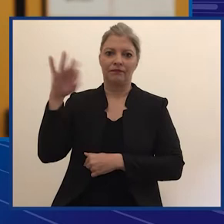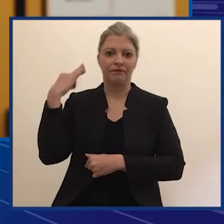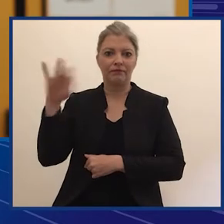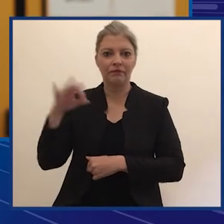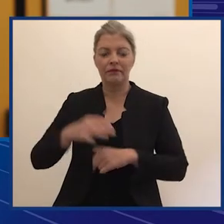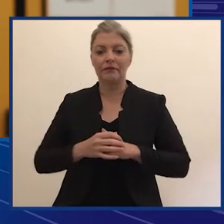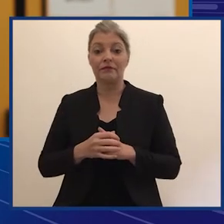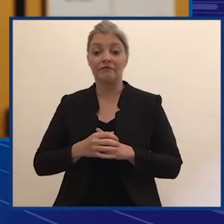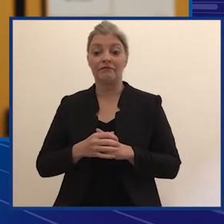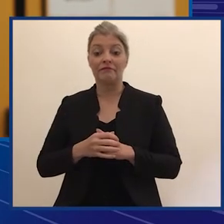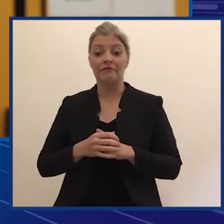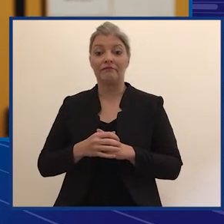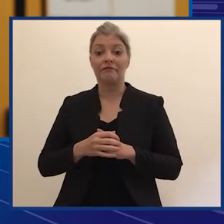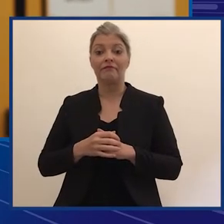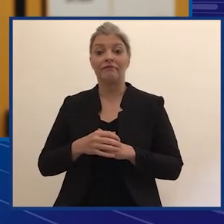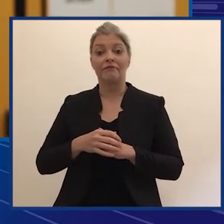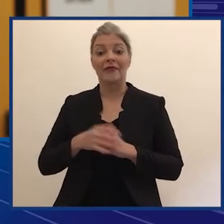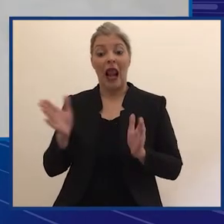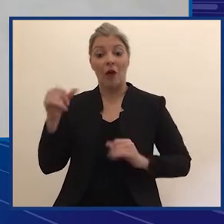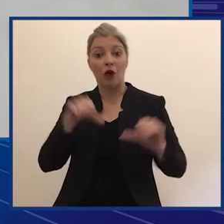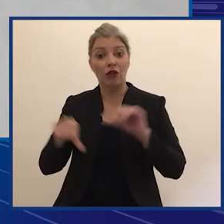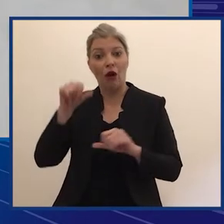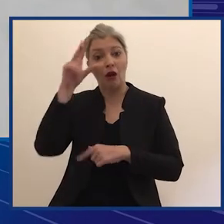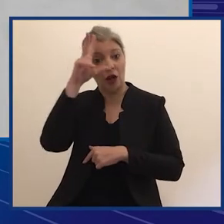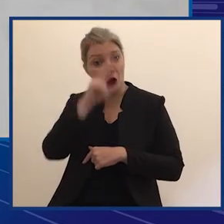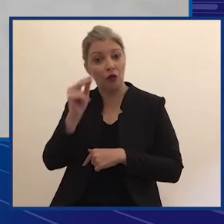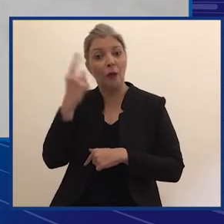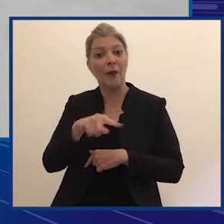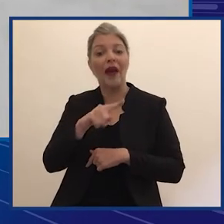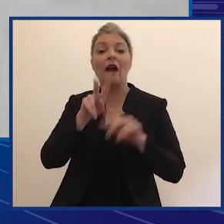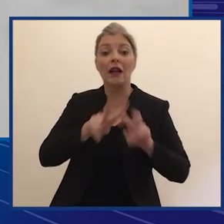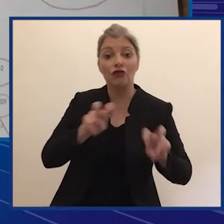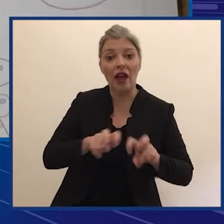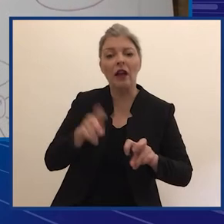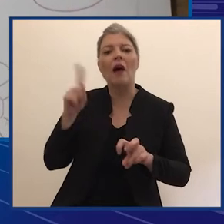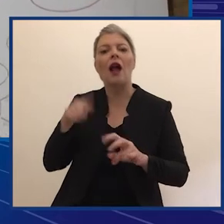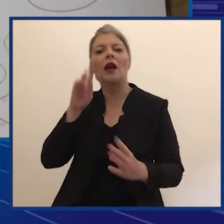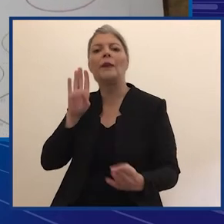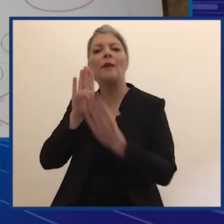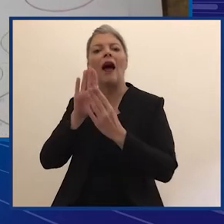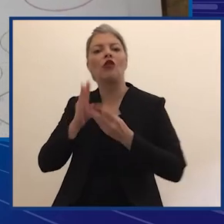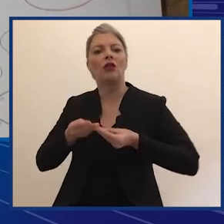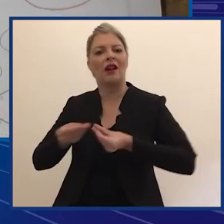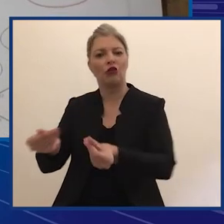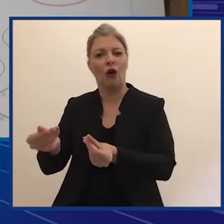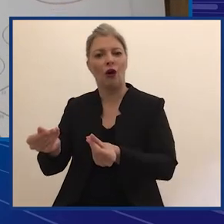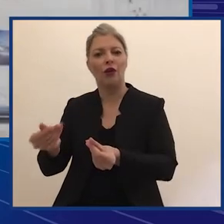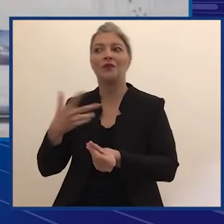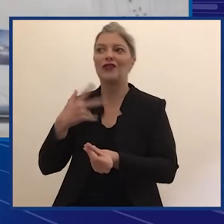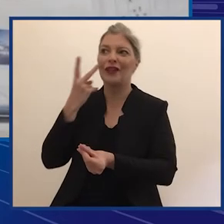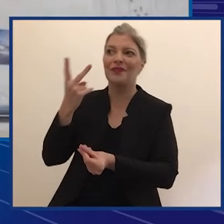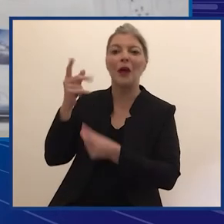sede internazionale. È riconosciuta a livello di valutazione di ricerca ma anche di impatto sul territorio. Qui abbiamo alcuni poster che abbiamo fatto per descrivere un po' i